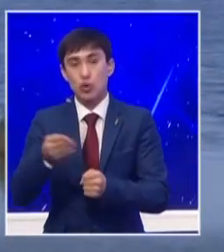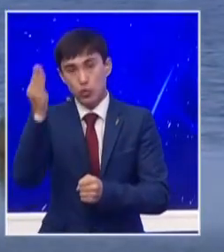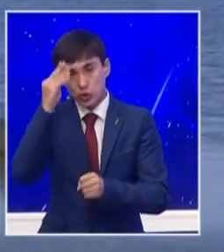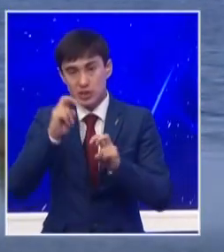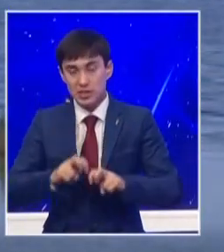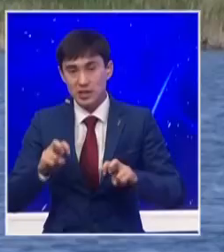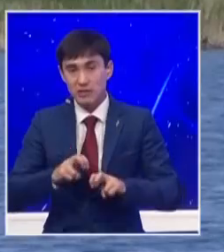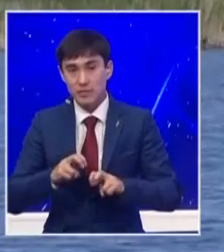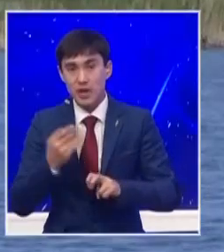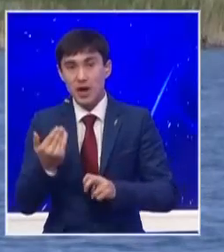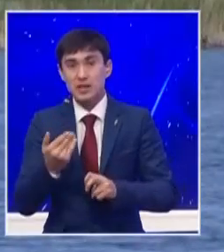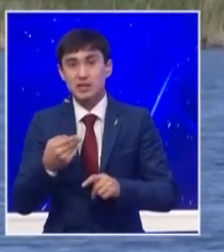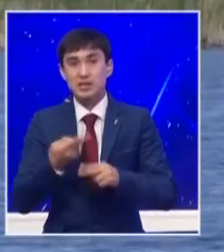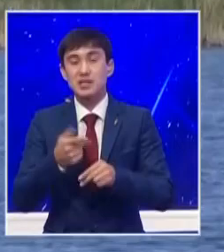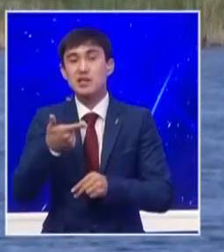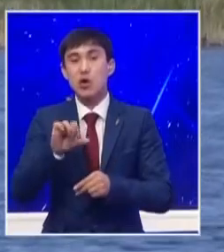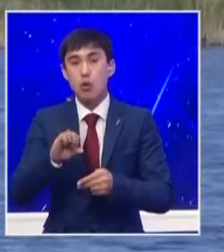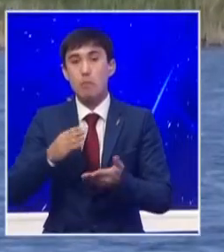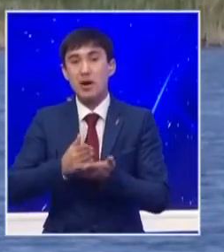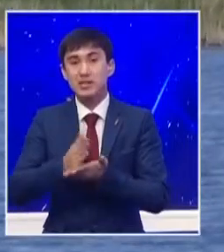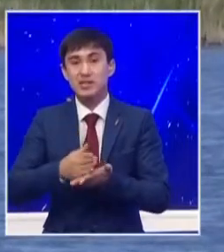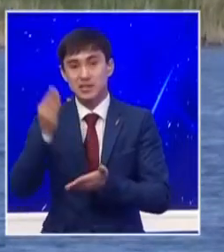исследований а не исходя из геополитических